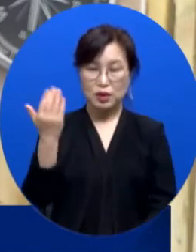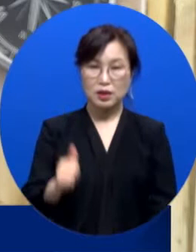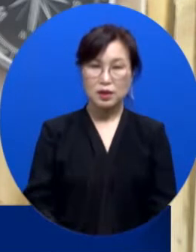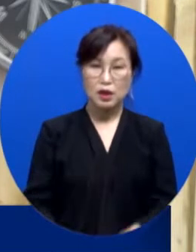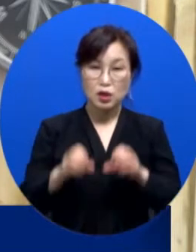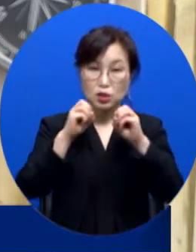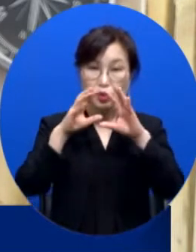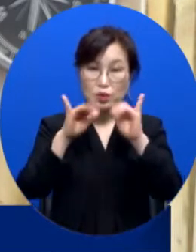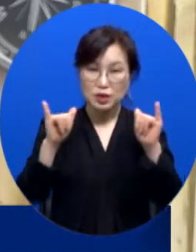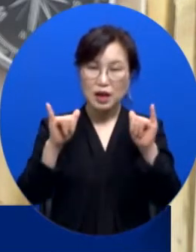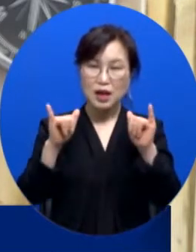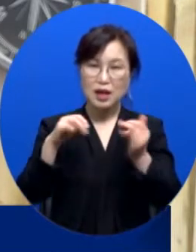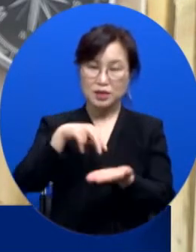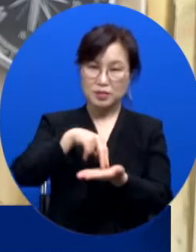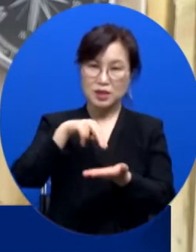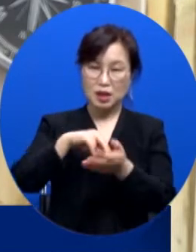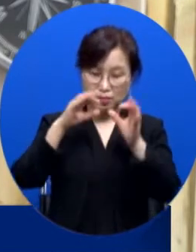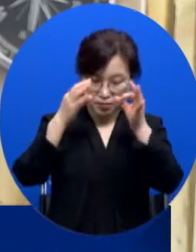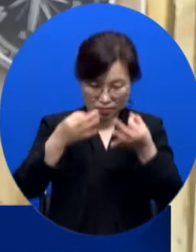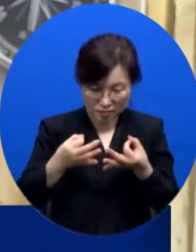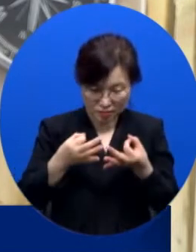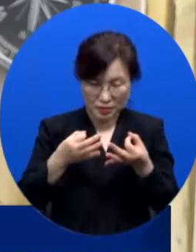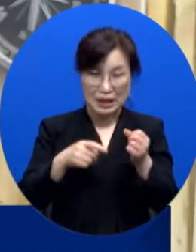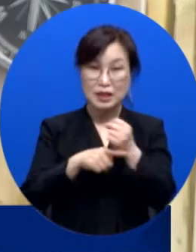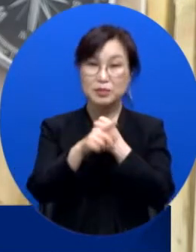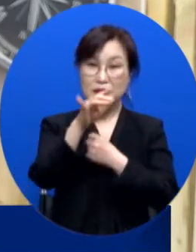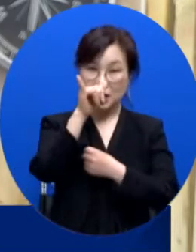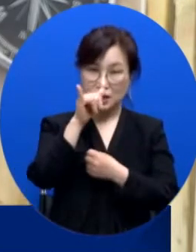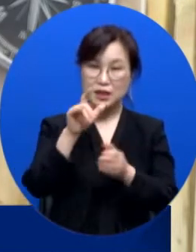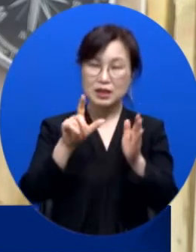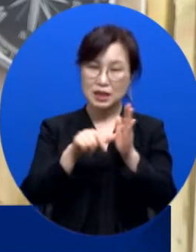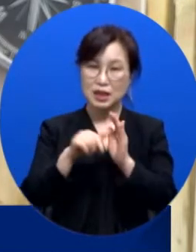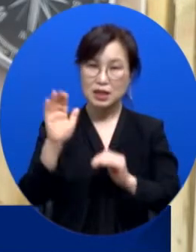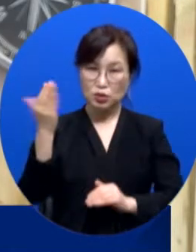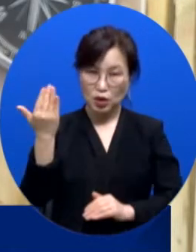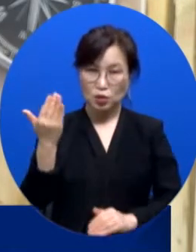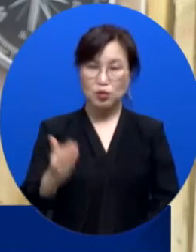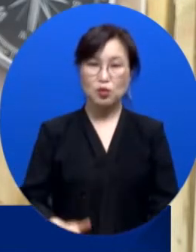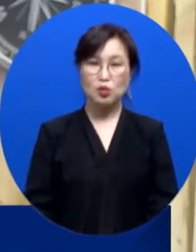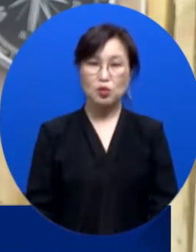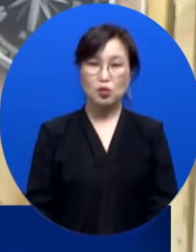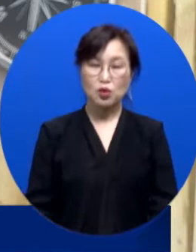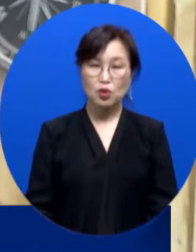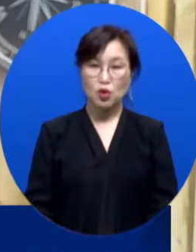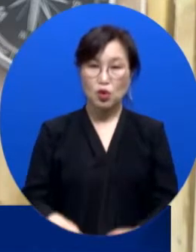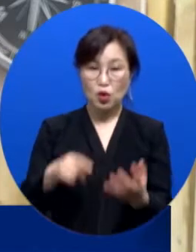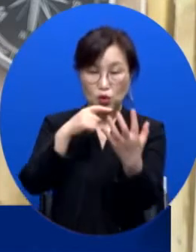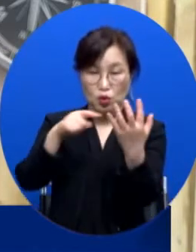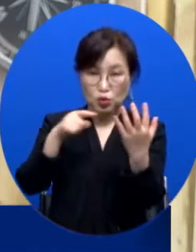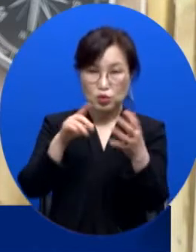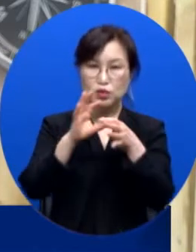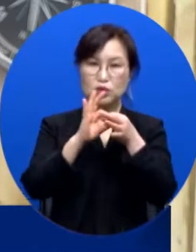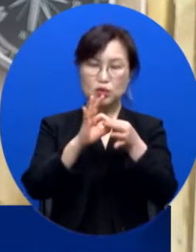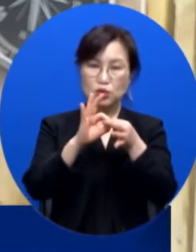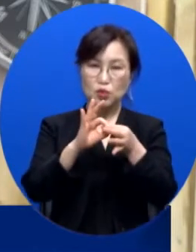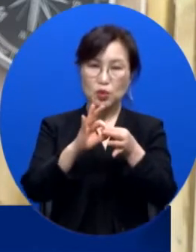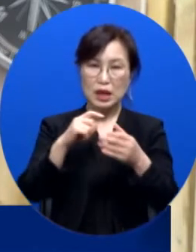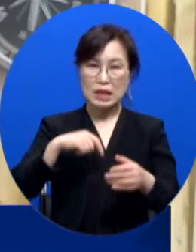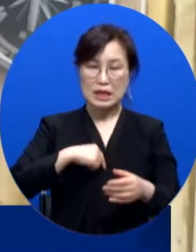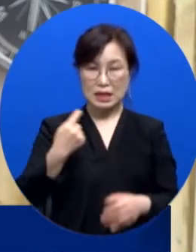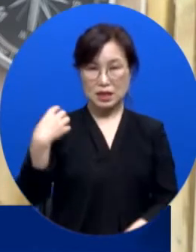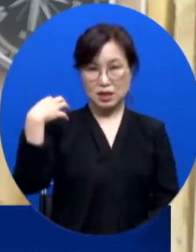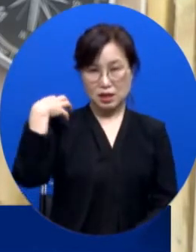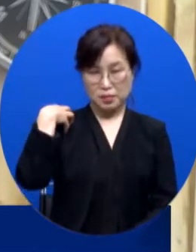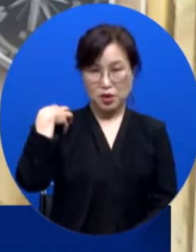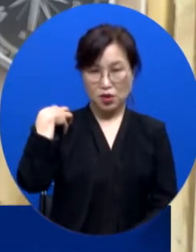시간이고요. 기대하는 것은 우리 선교사님들이 이런 재교육을 통해서 자신의 소명을 다시 한번 갖게 될 것이다 이렇게 생각하고